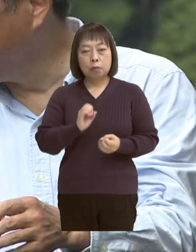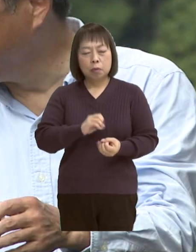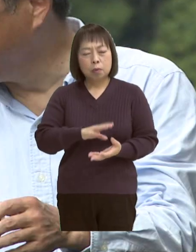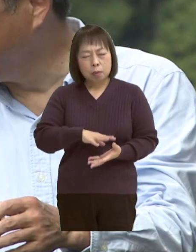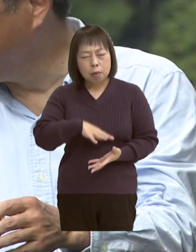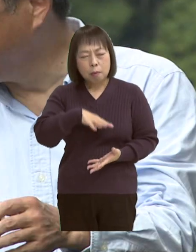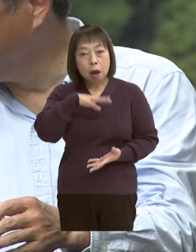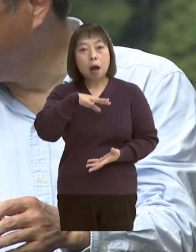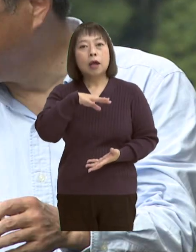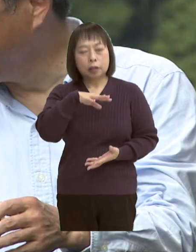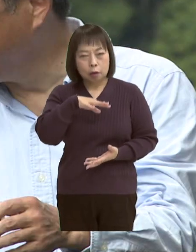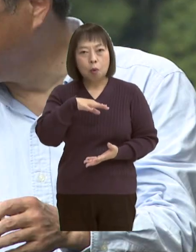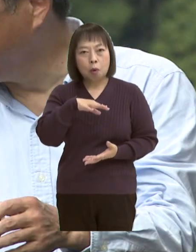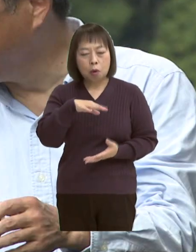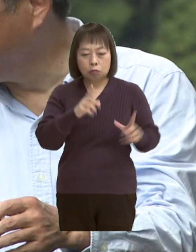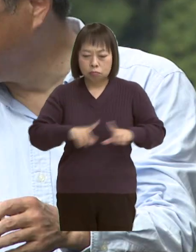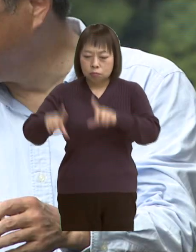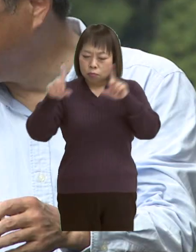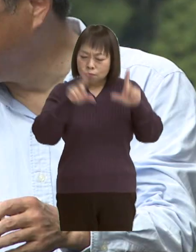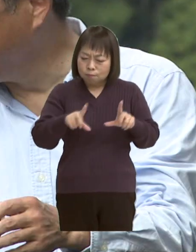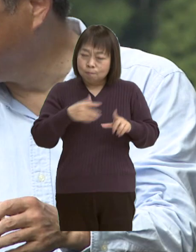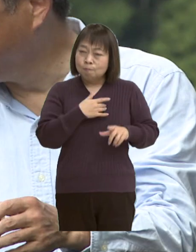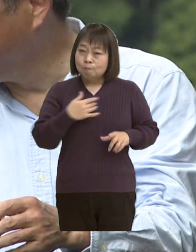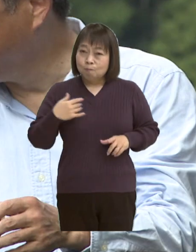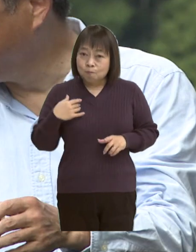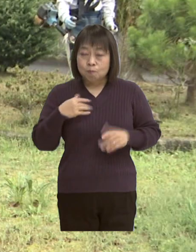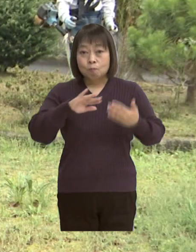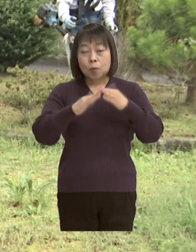高齢になっても住みよい町を目指して、